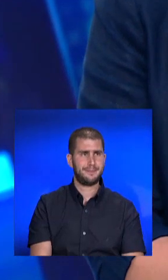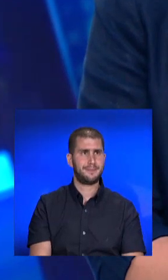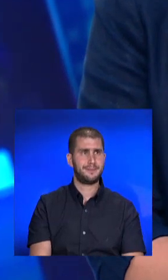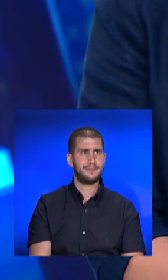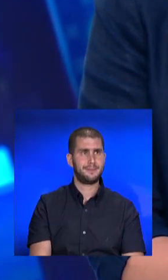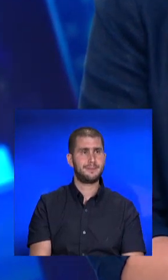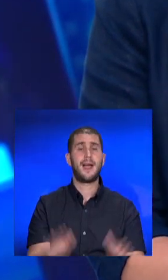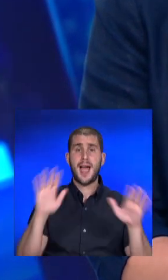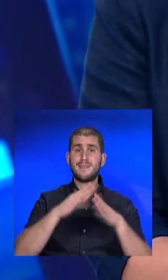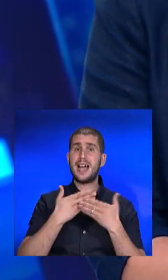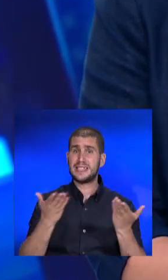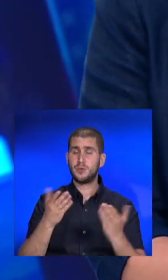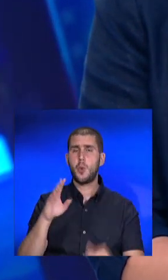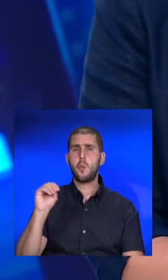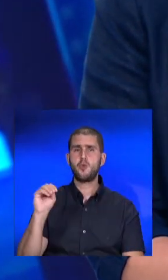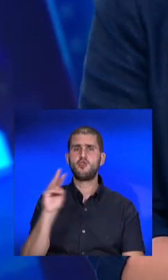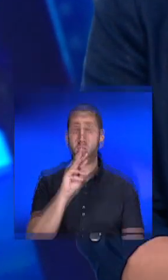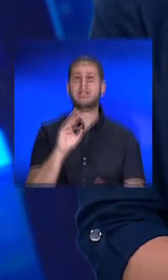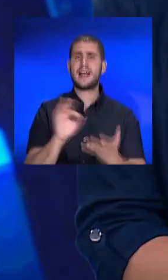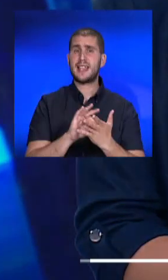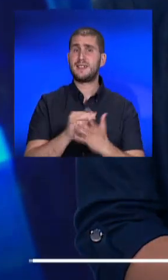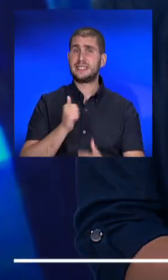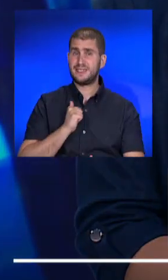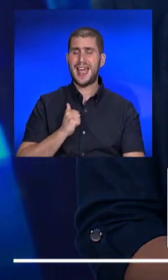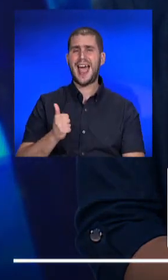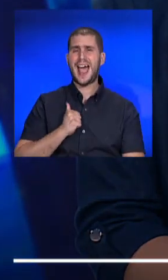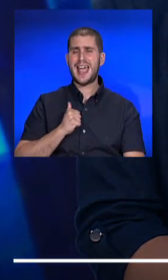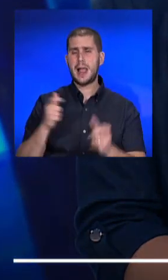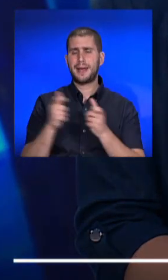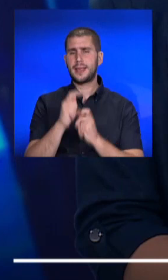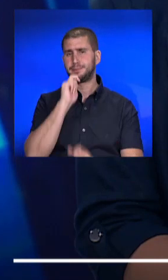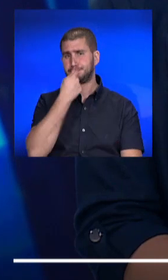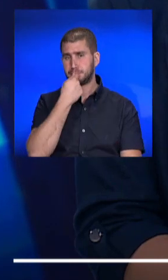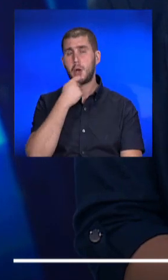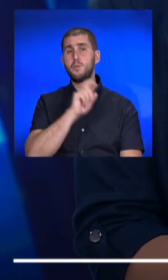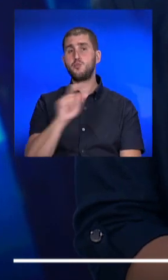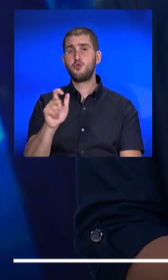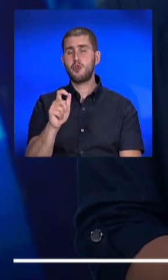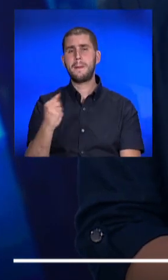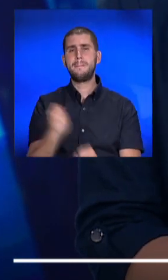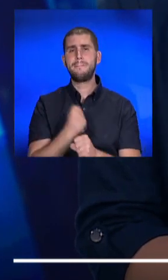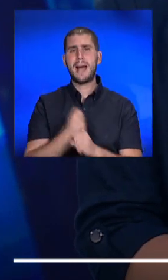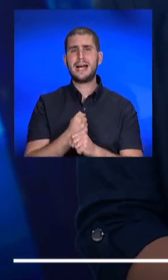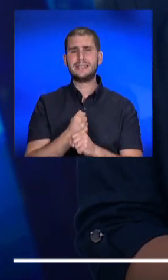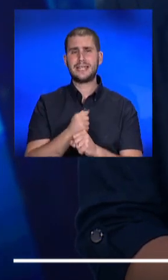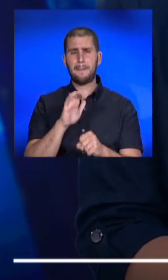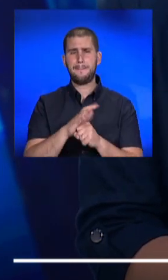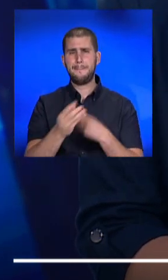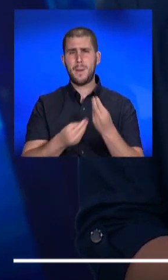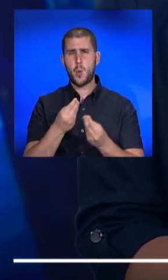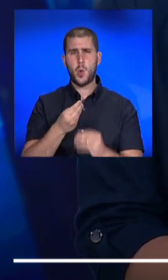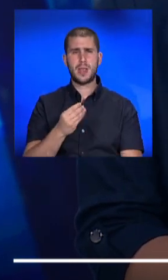הערב חשף משה שטיינמנץ, הכתב הצבאי כאן, שחייל מיחידה מסווגת מואשם שביצע מעשים מגונים בחיילת ובקצינה